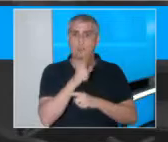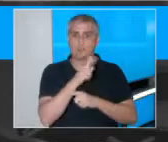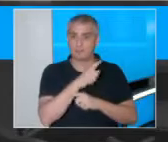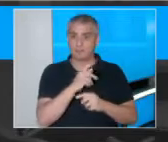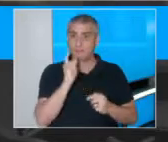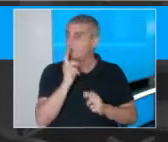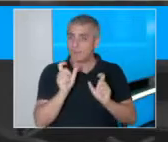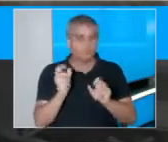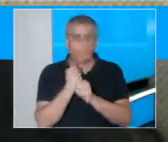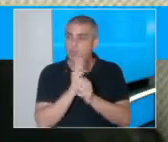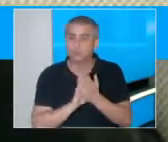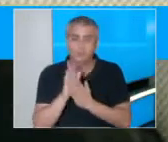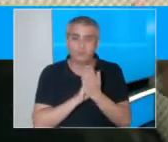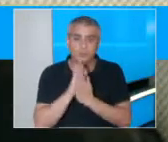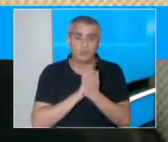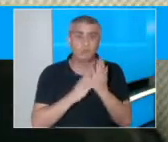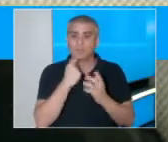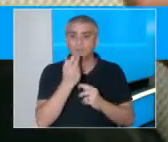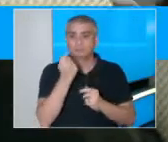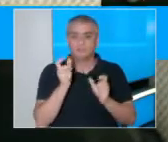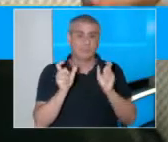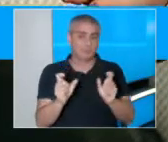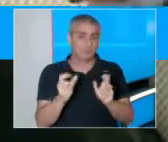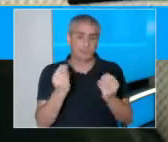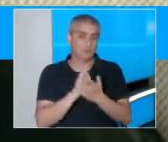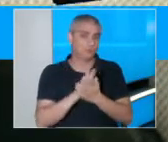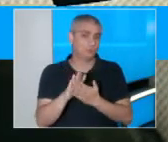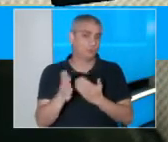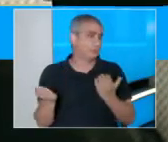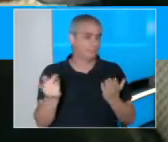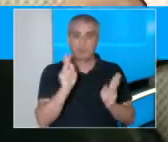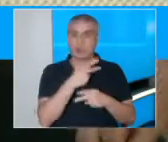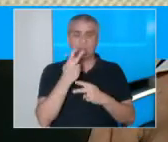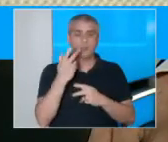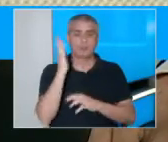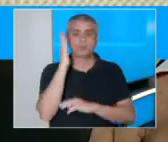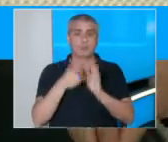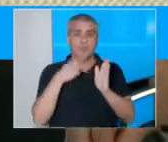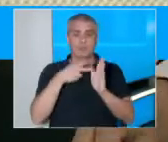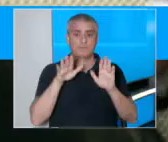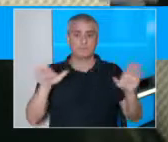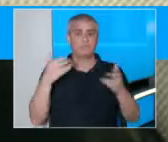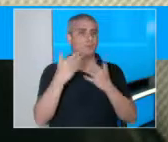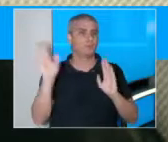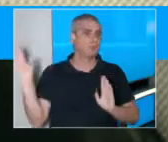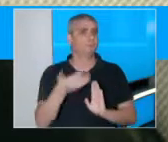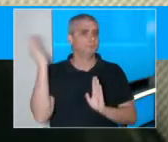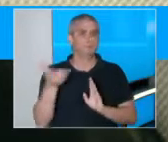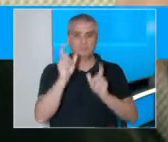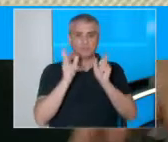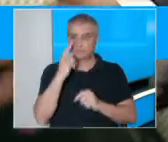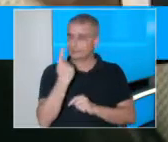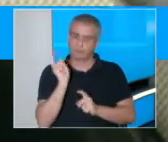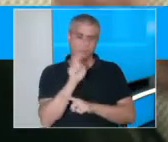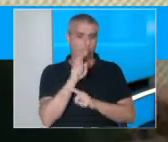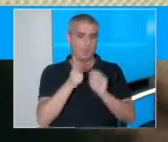היום כמעט. הריסון הם לא עשו כלום. כל מה שרצינו זה קצת ריסון, דברים פשוטים. לא יכול להיות שתחנת הרכבת בנדבג פתוחה, שנוסעים שחייבים